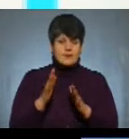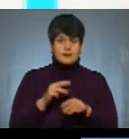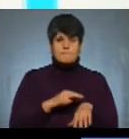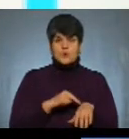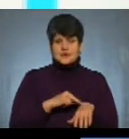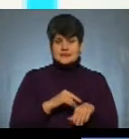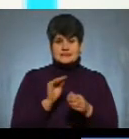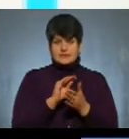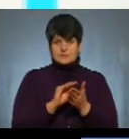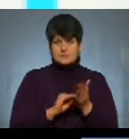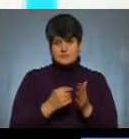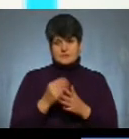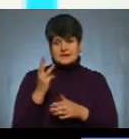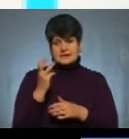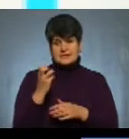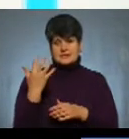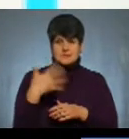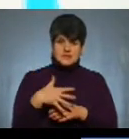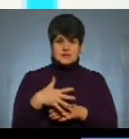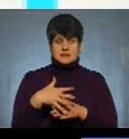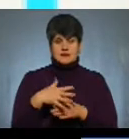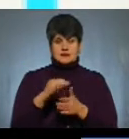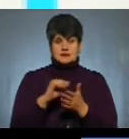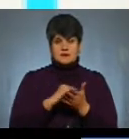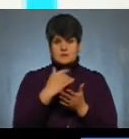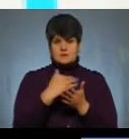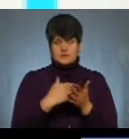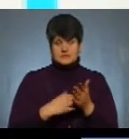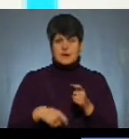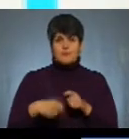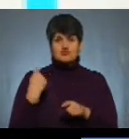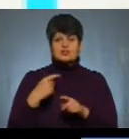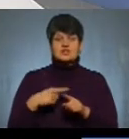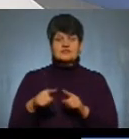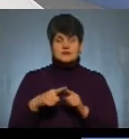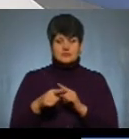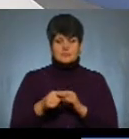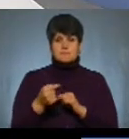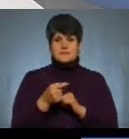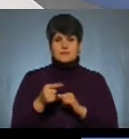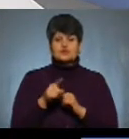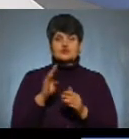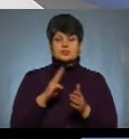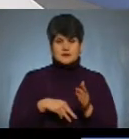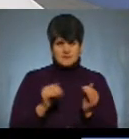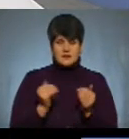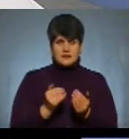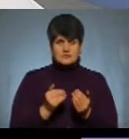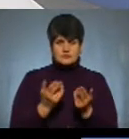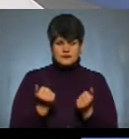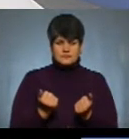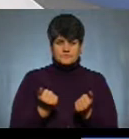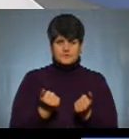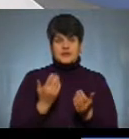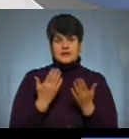момент поліцейськими складено близько 350 адміністративних матеріалів за порушення швидкості. Єдиний мінус лише в тому, що штраф за низький,